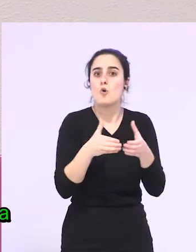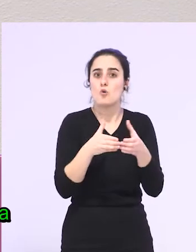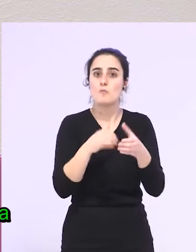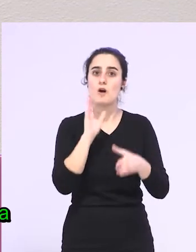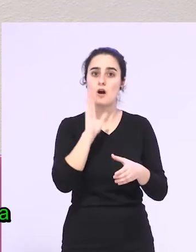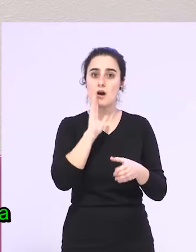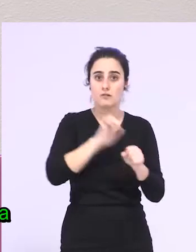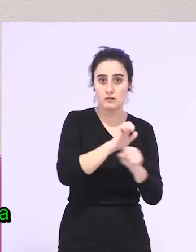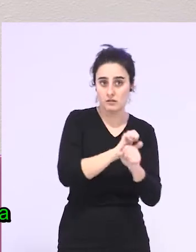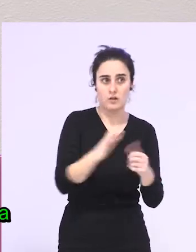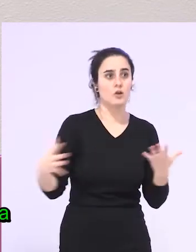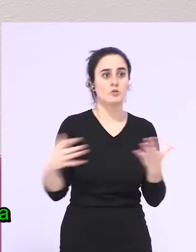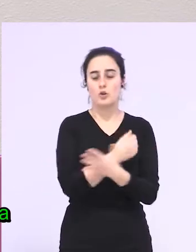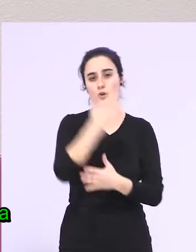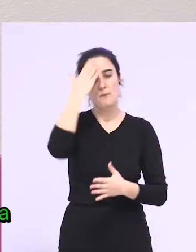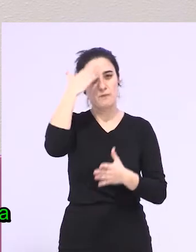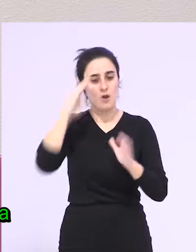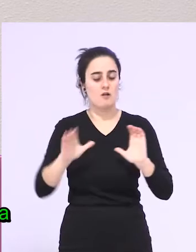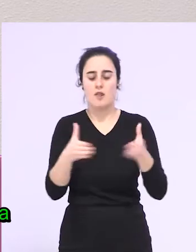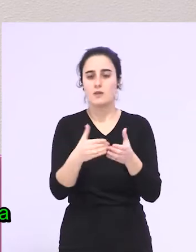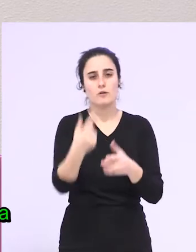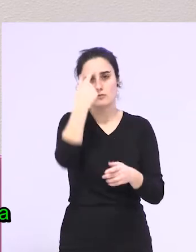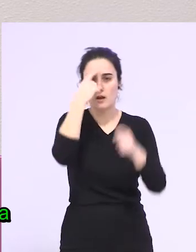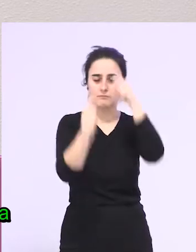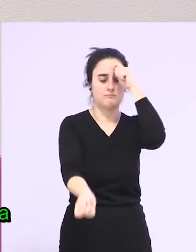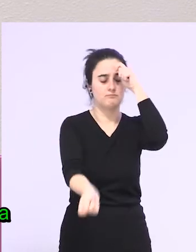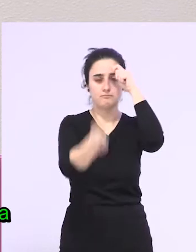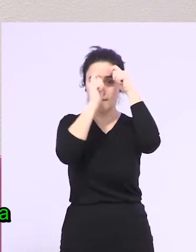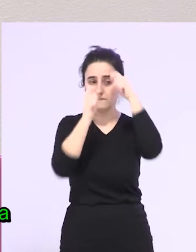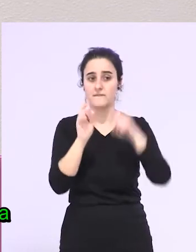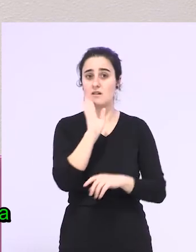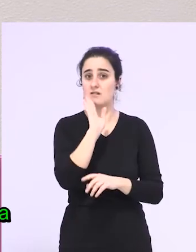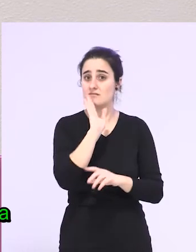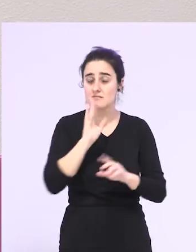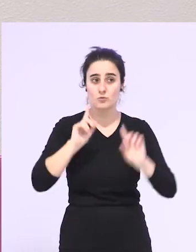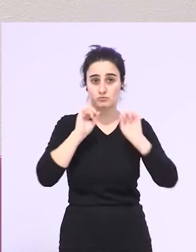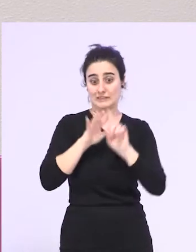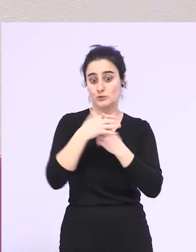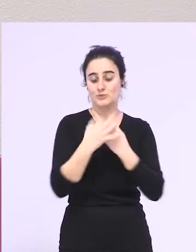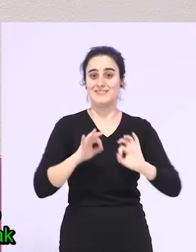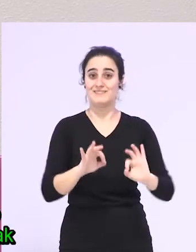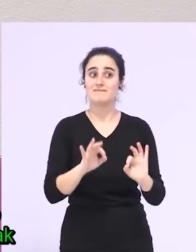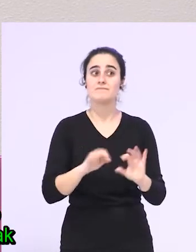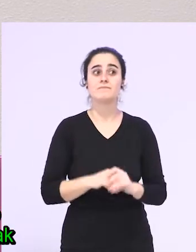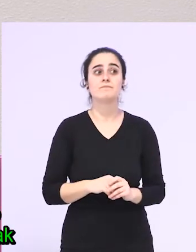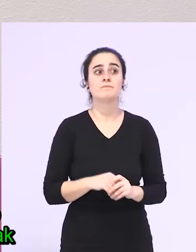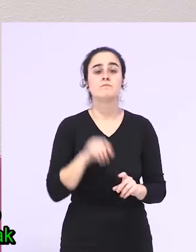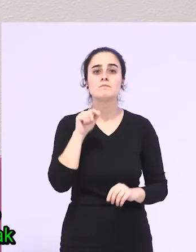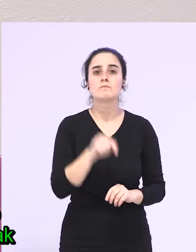ez denon memoria kolektiboan hain hiltzatuta gelditu zen eraso horri buruz ari